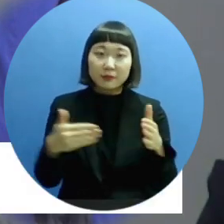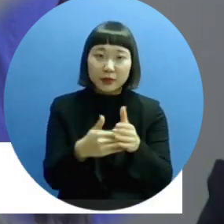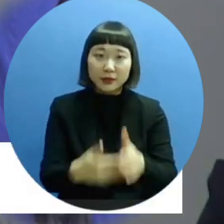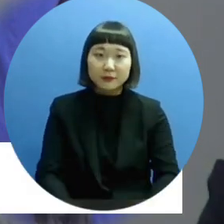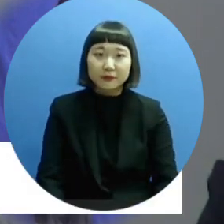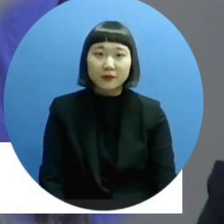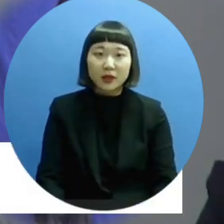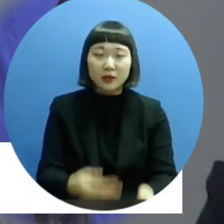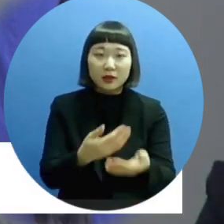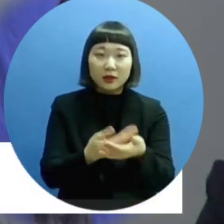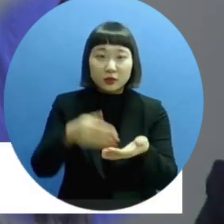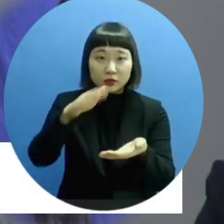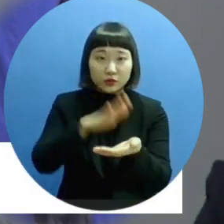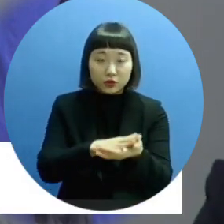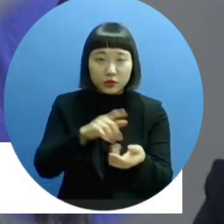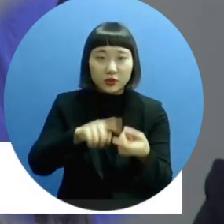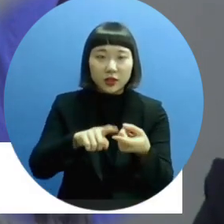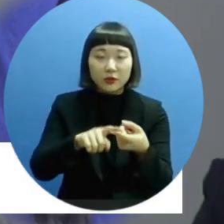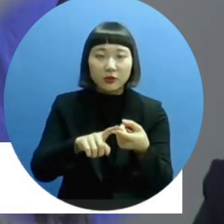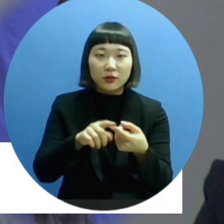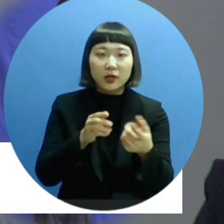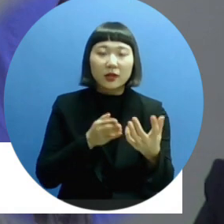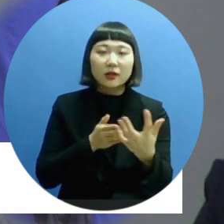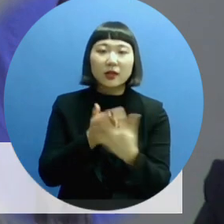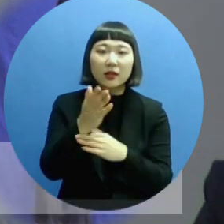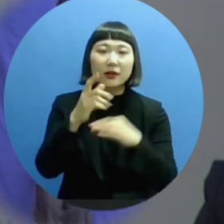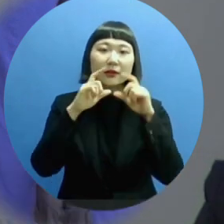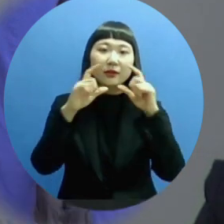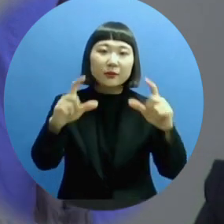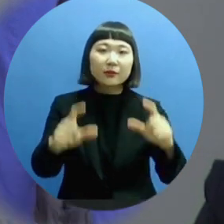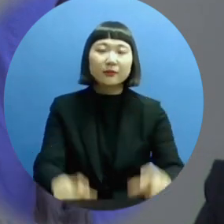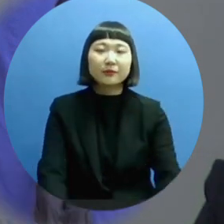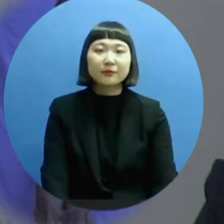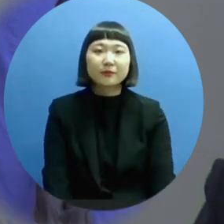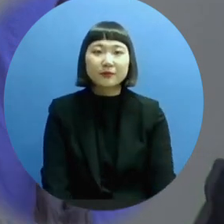수정안은 가결되었음을 선포합니다.